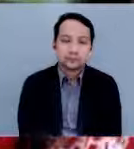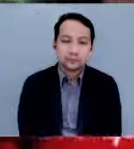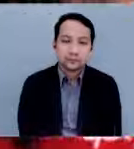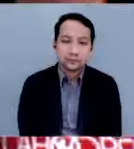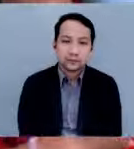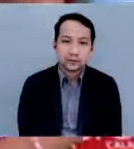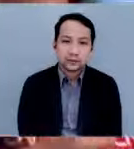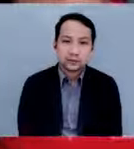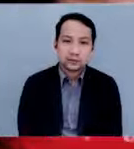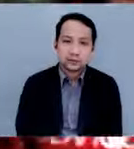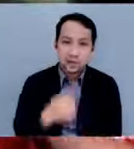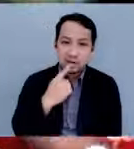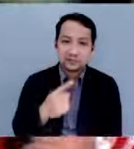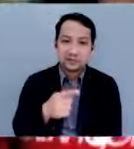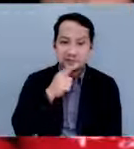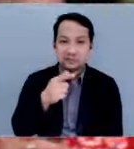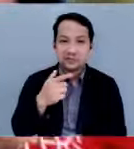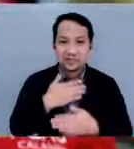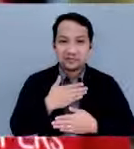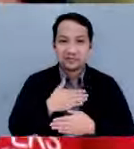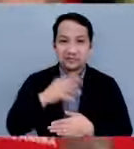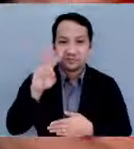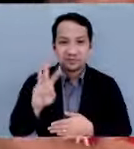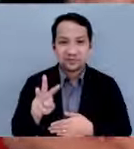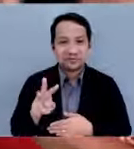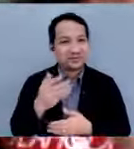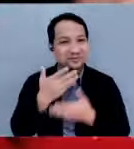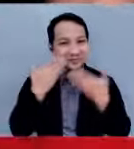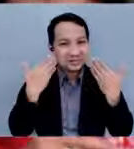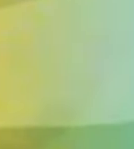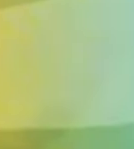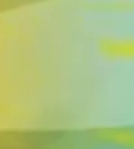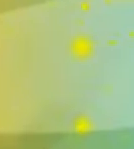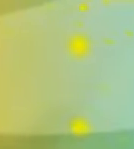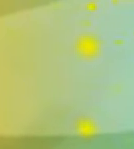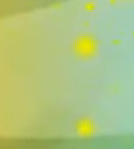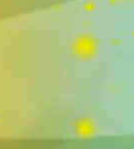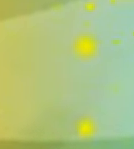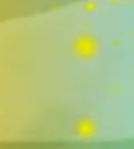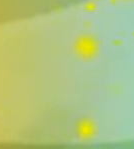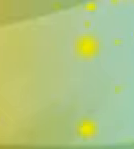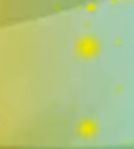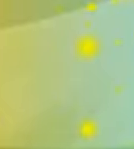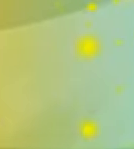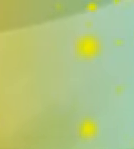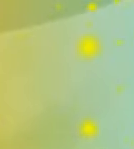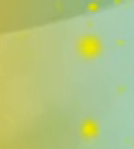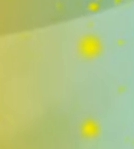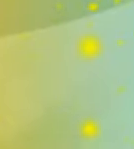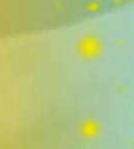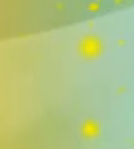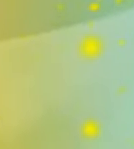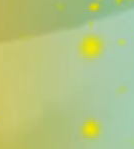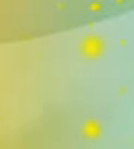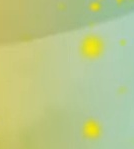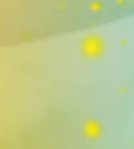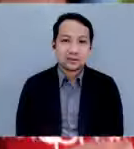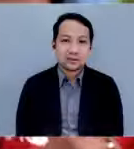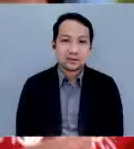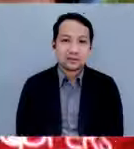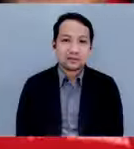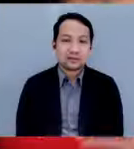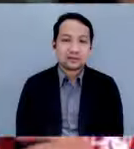Paikuti naman po ang saya ngayong Miyerkules. Ito na mga itim, mga kapatid. Handa na po ang inyong mga kamera. At malay ninyo, kayo na po ang manalo sa Kagamoka